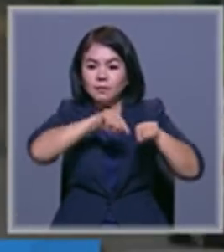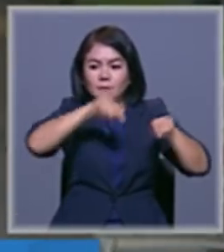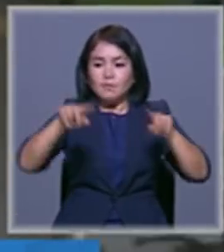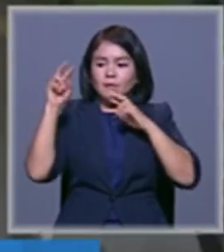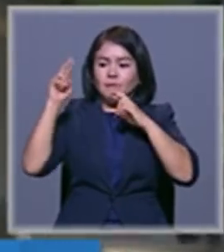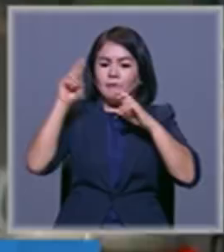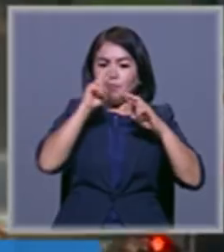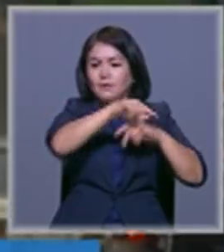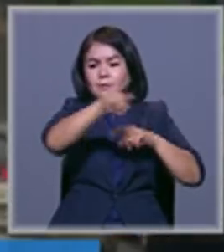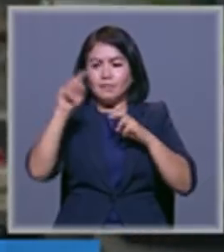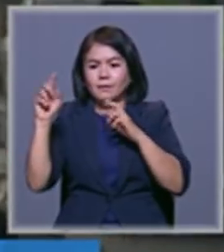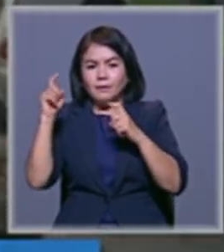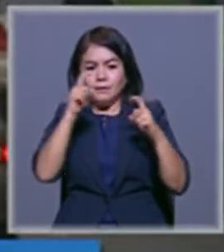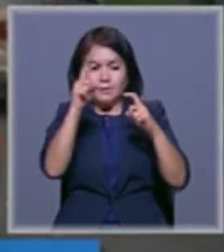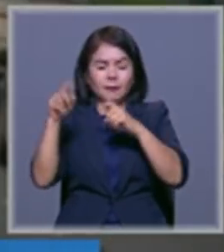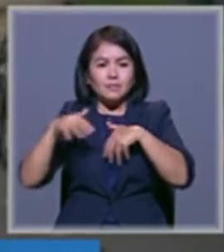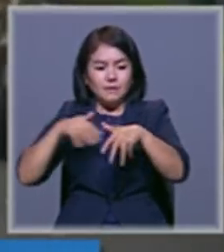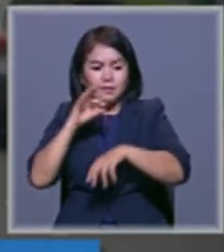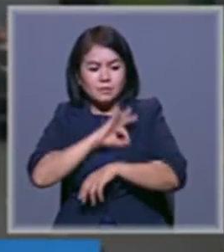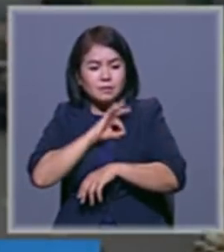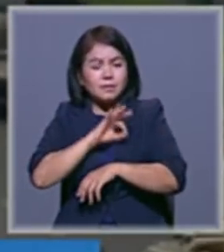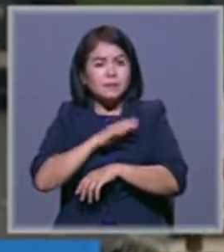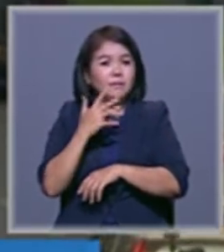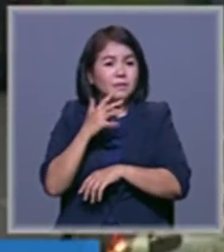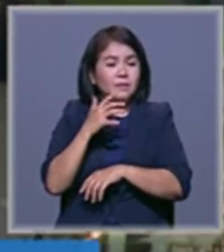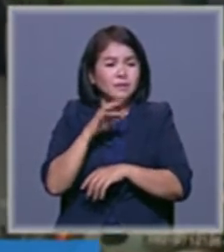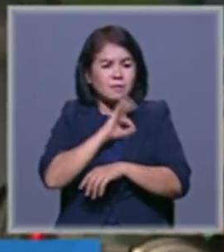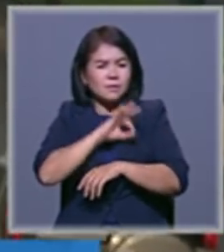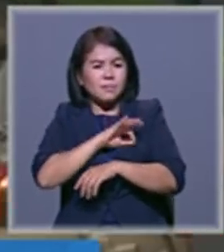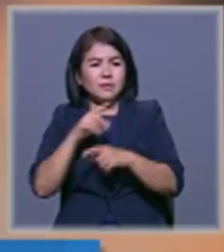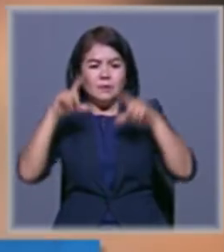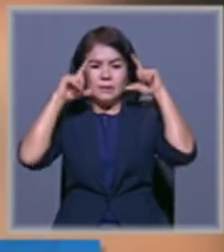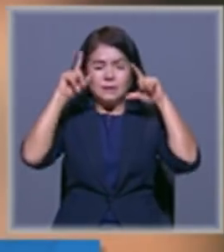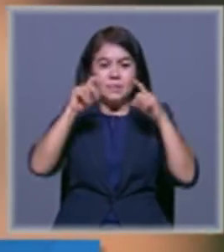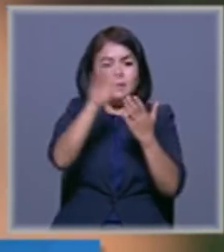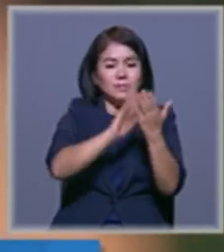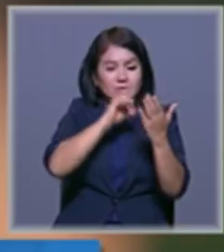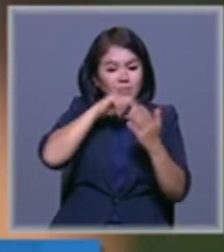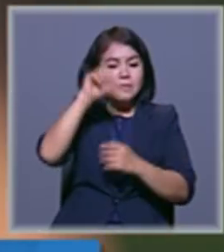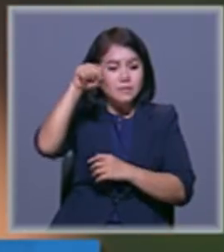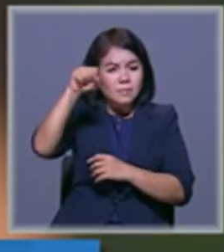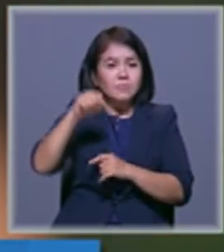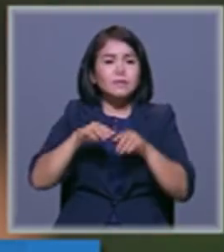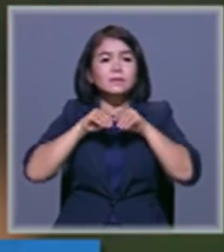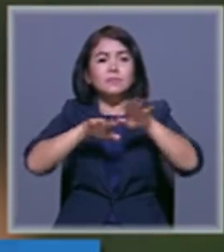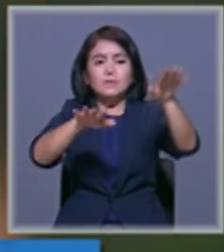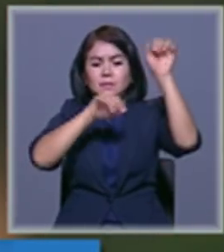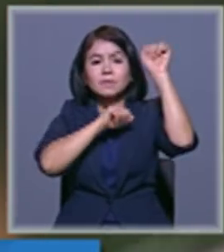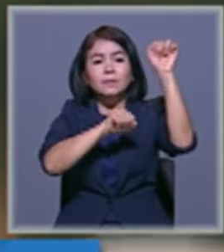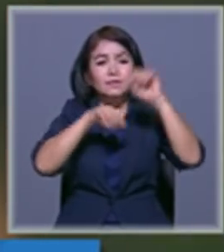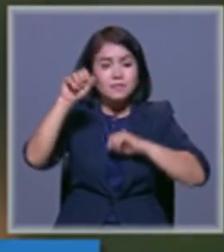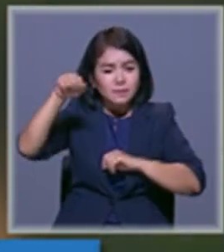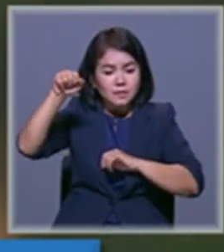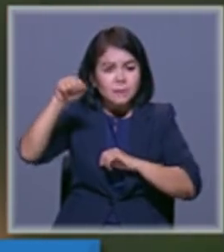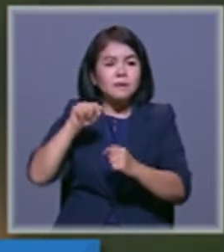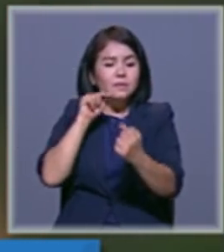ด และนั่นก็ไม่อยากให้คนรู้สึกอย่างนั้น แล้วตรงนั้นก็อาจจะสะท้อนถึงภาพลักษณ์ที่ไม่ดีของประเทศก็เป็นไปได้นะครับผมตรงนั้นอัน